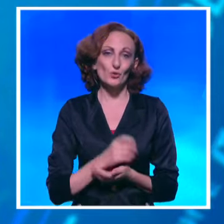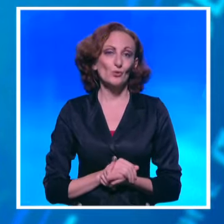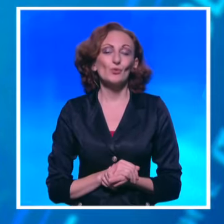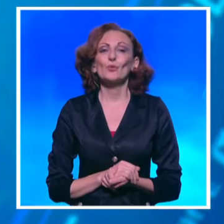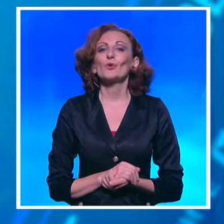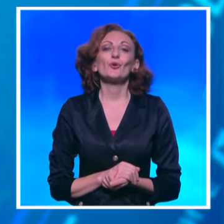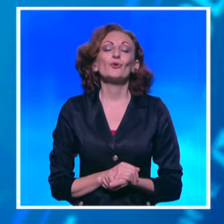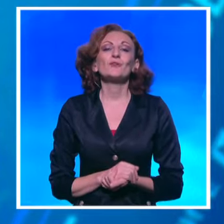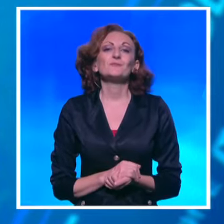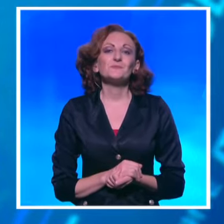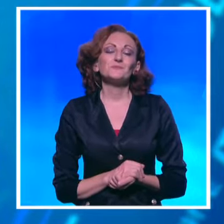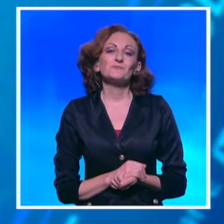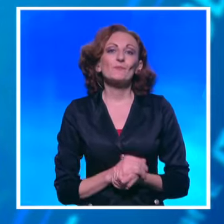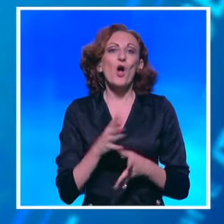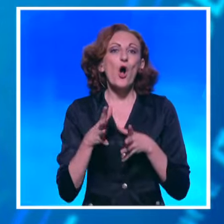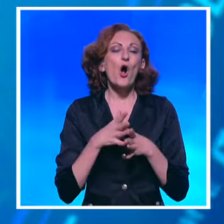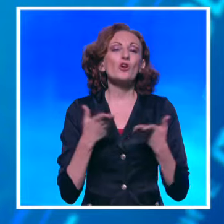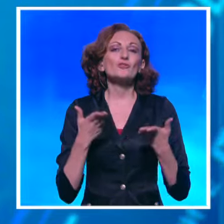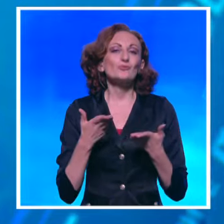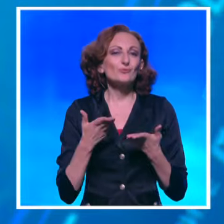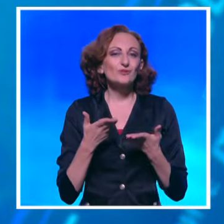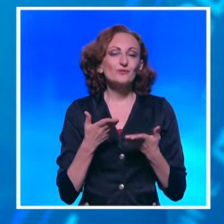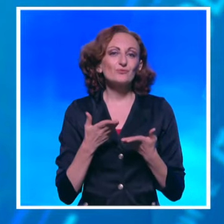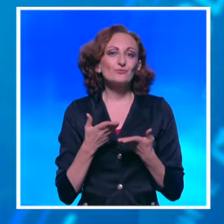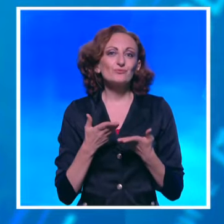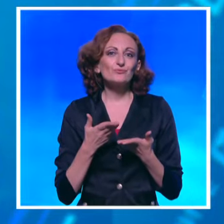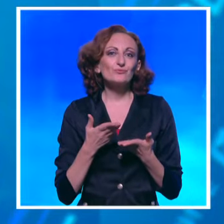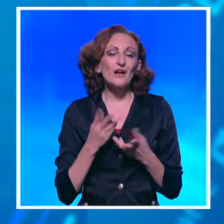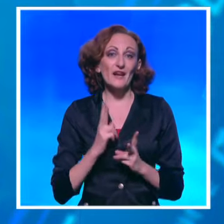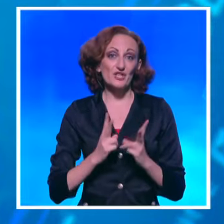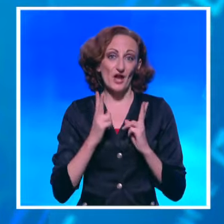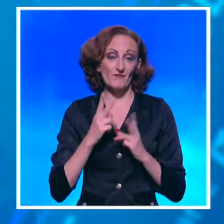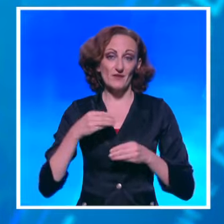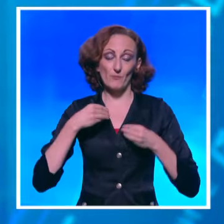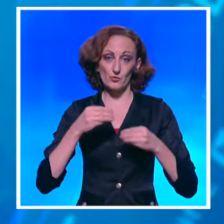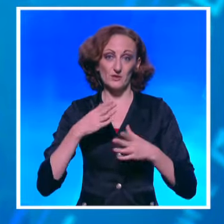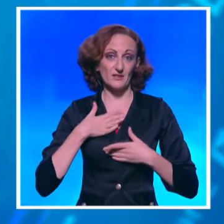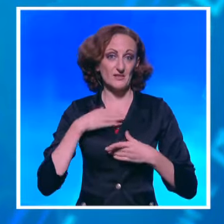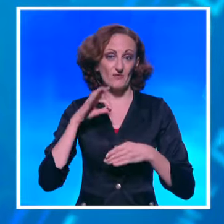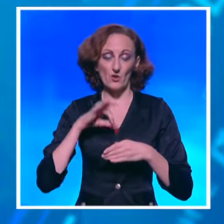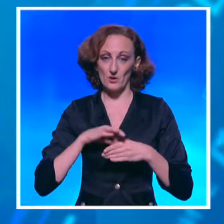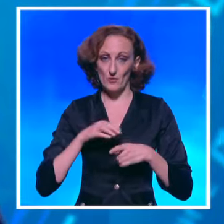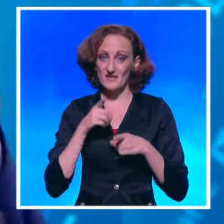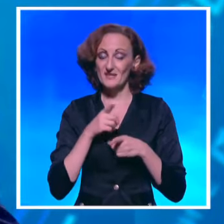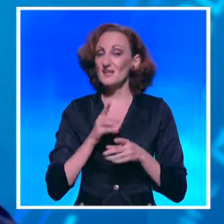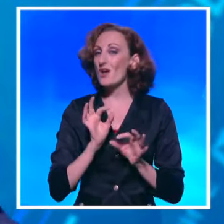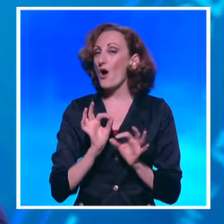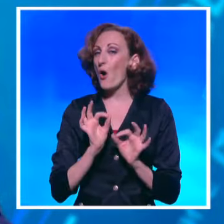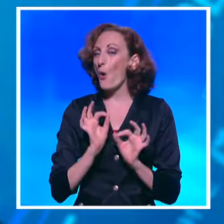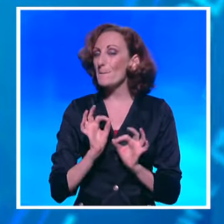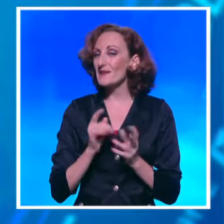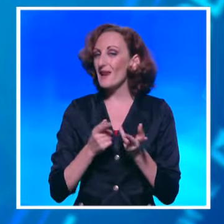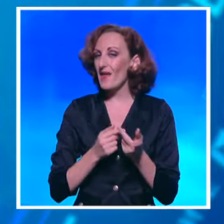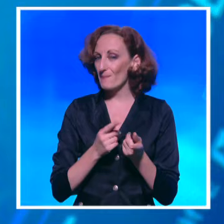вижте, хората, които са склонни да си продадат гласа, не са... Те са определен брой. Те са